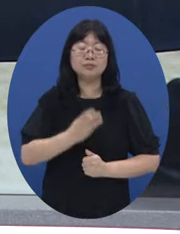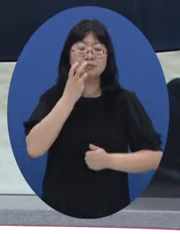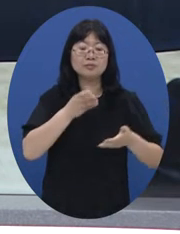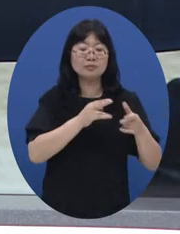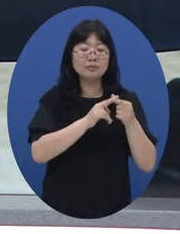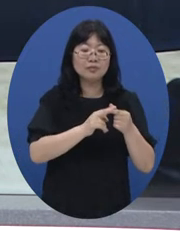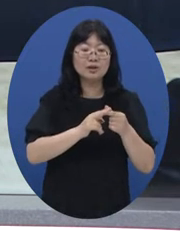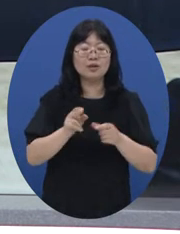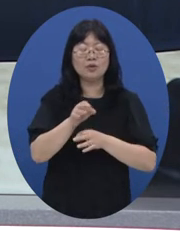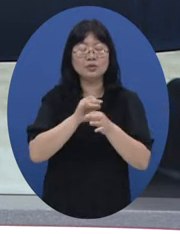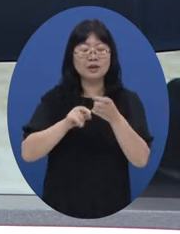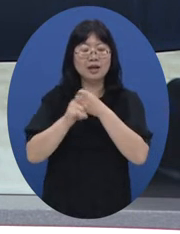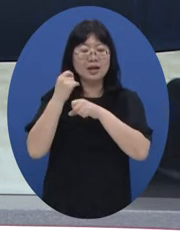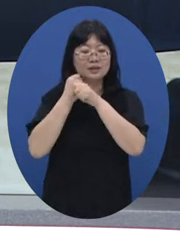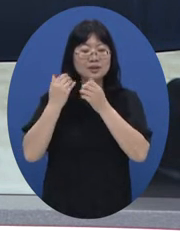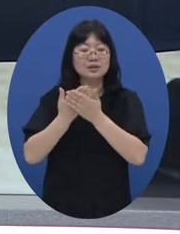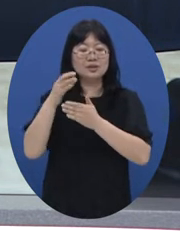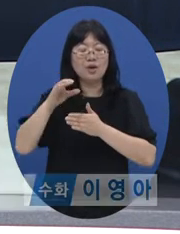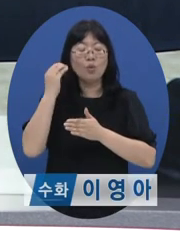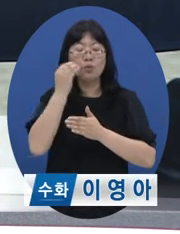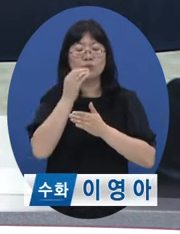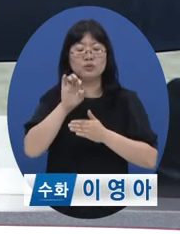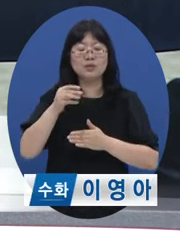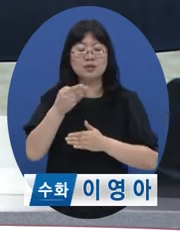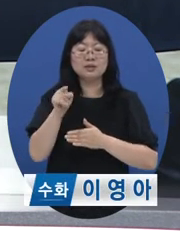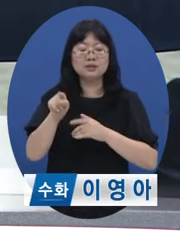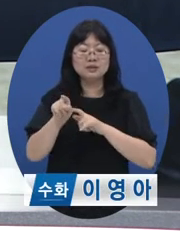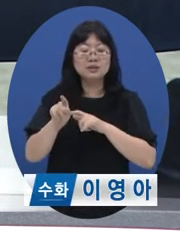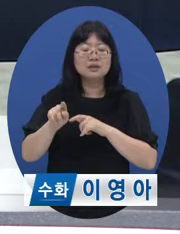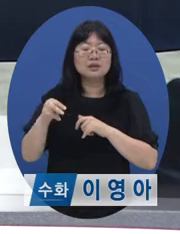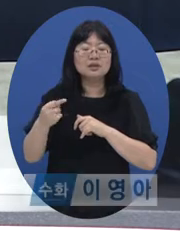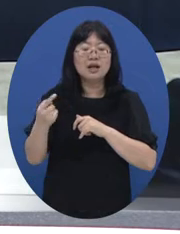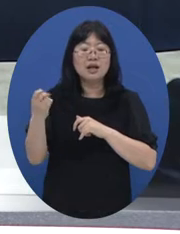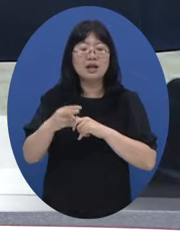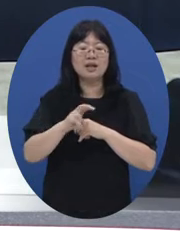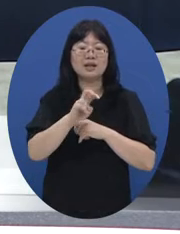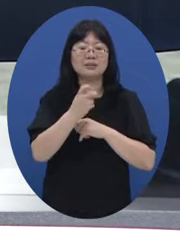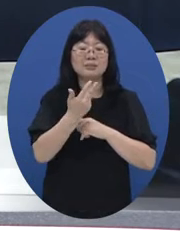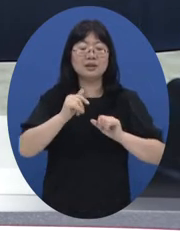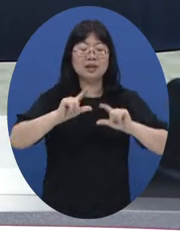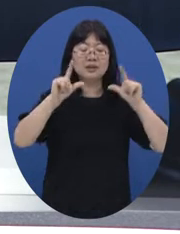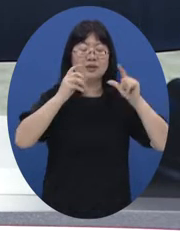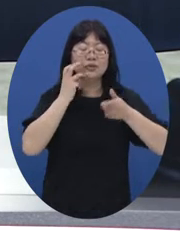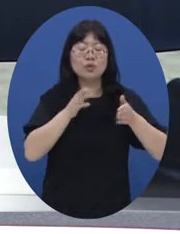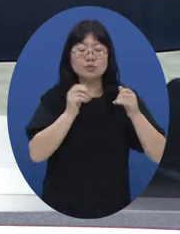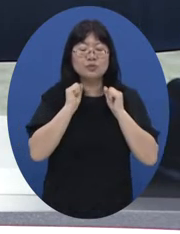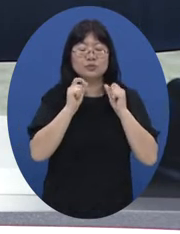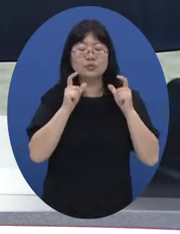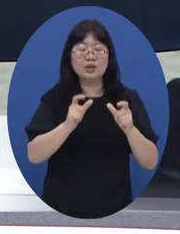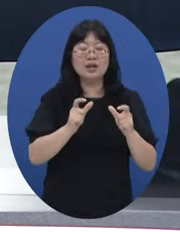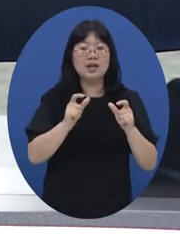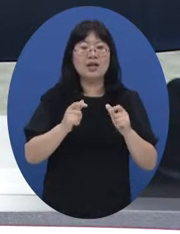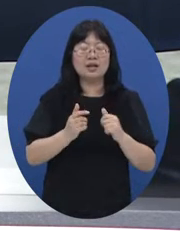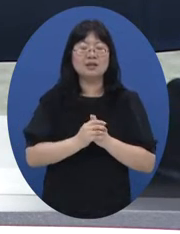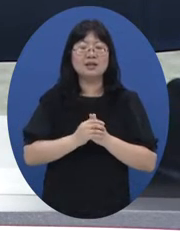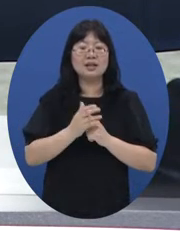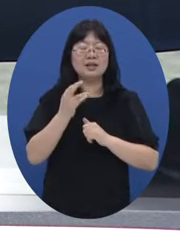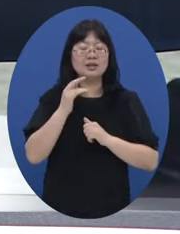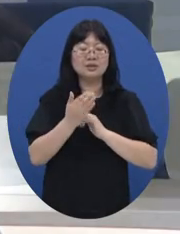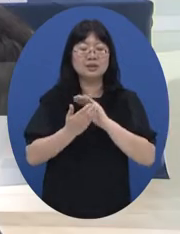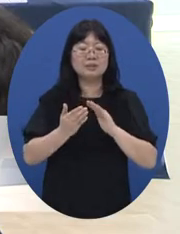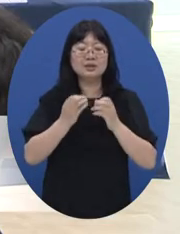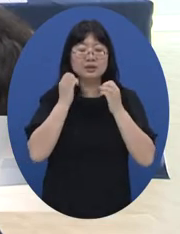경우도 와 경기도 경제 확진 응원 홈플러스가 지난 6월 28일 경기도 푸푸 청사에서 예비창업자들에게 점포 체험 기회를